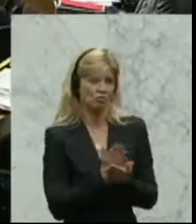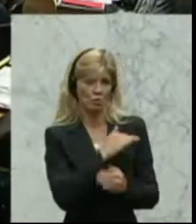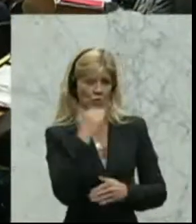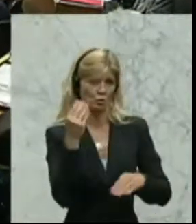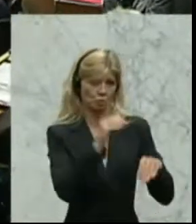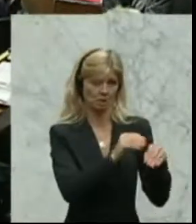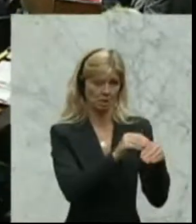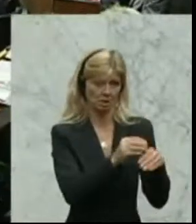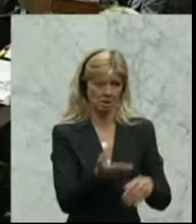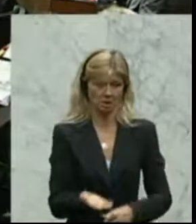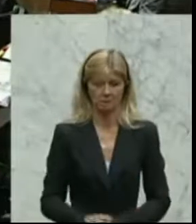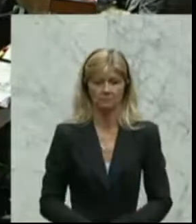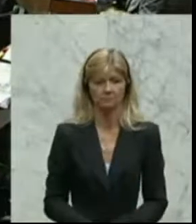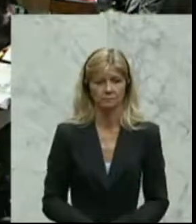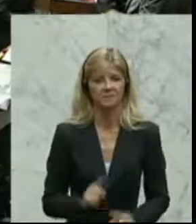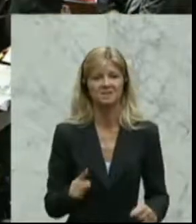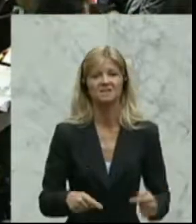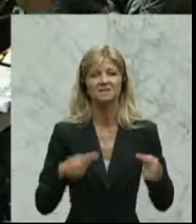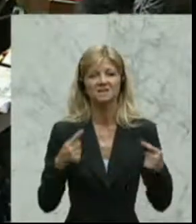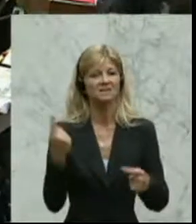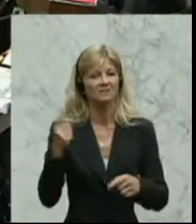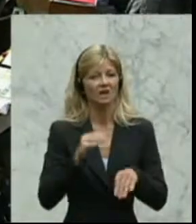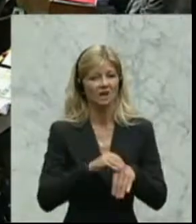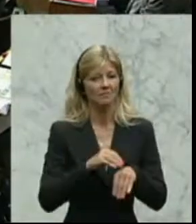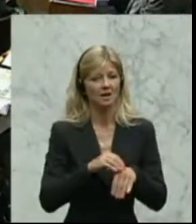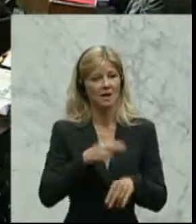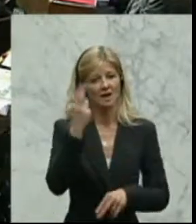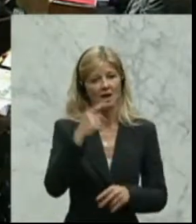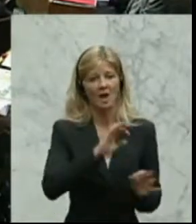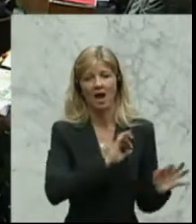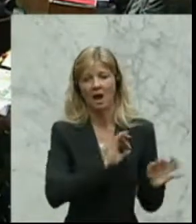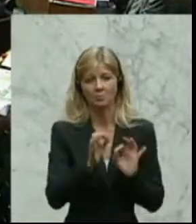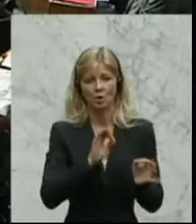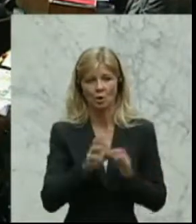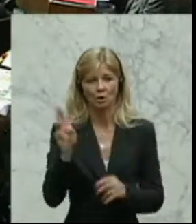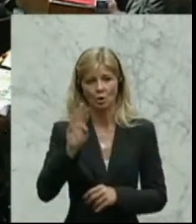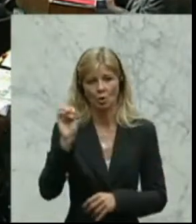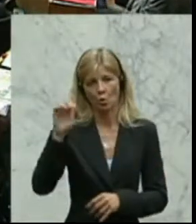Nächste Wortmeldung vom Herrn Abgeordneten Magister Roman Haider.